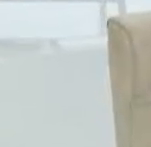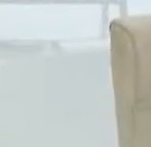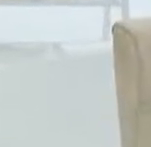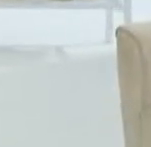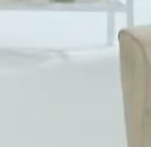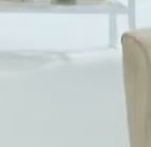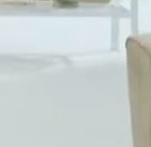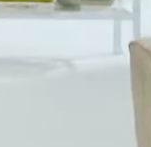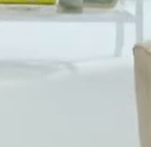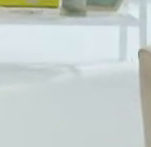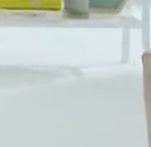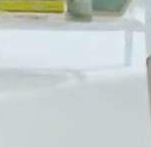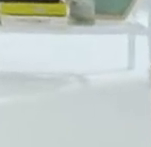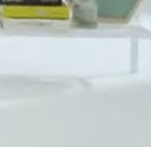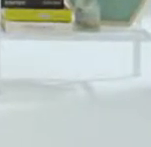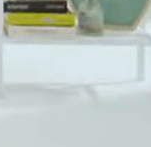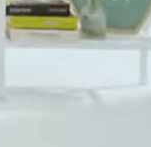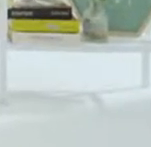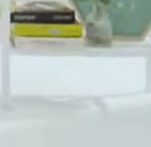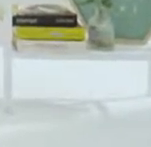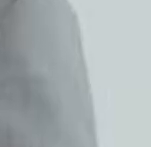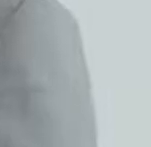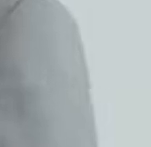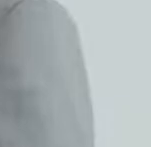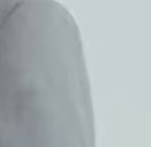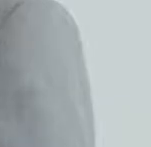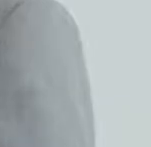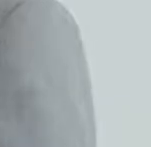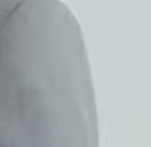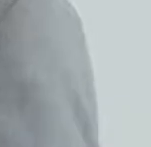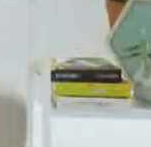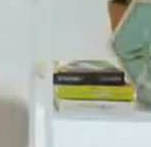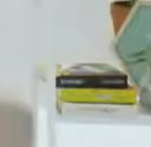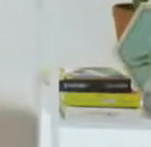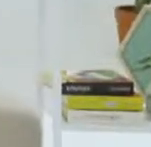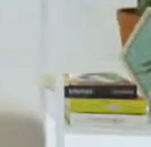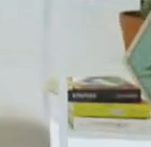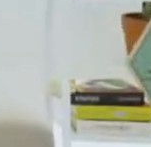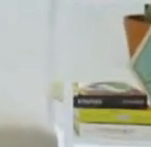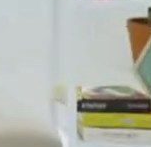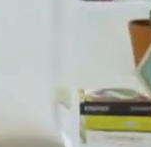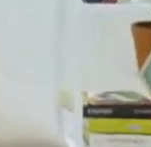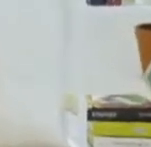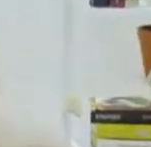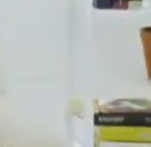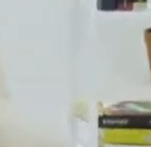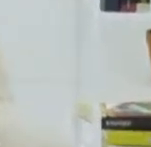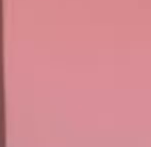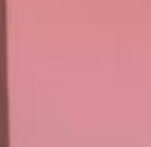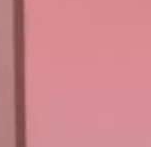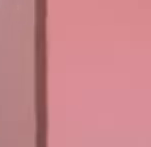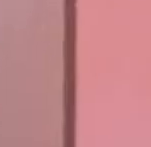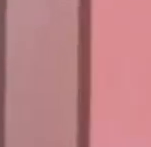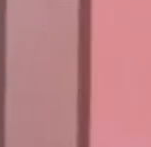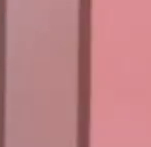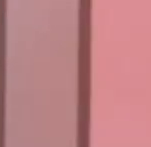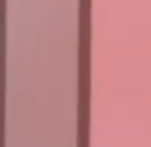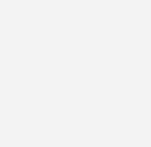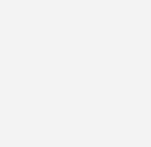jarak, mencuci tangan secara rutin. Ingat, siap divaksinasi saat vaksin siap. Tarik sis!